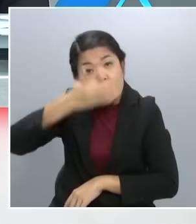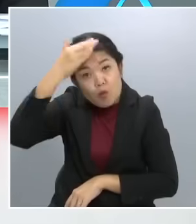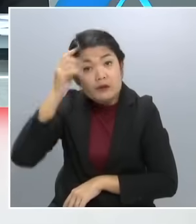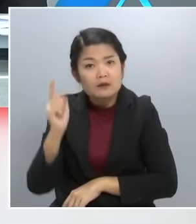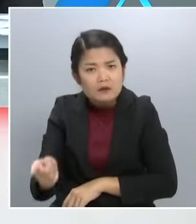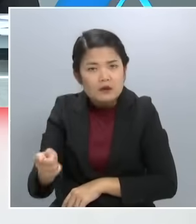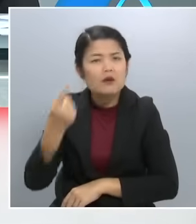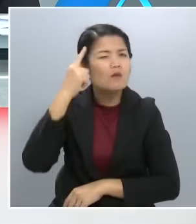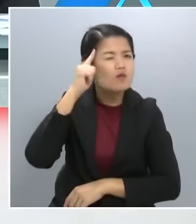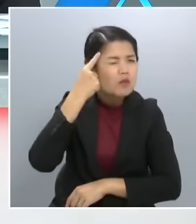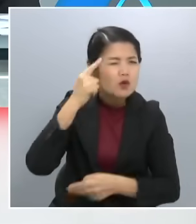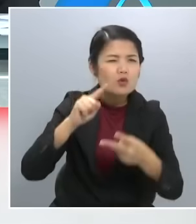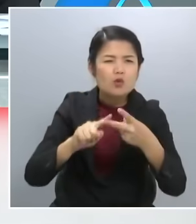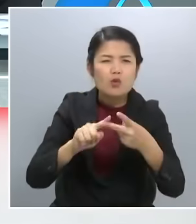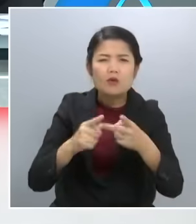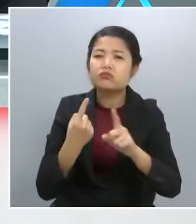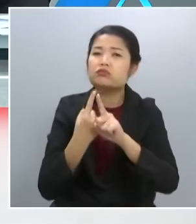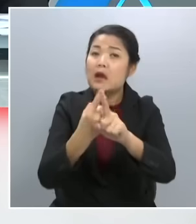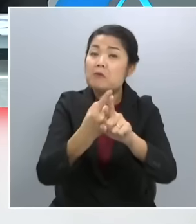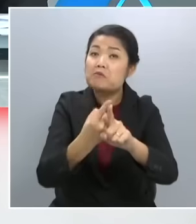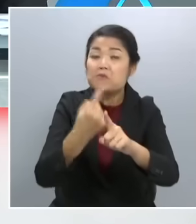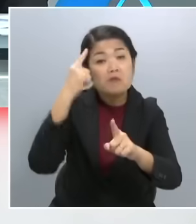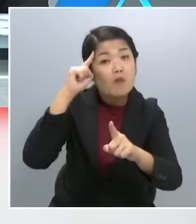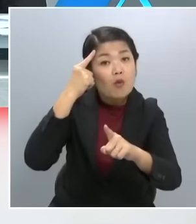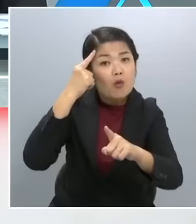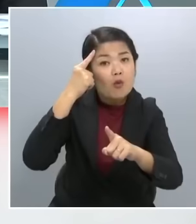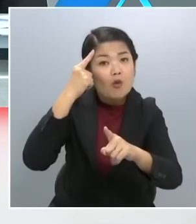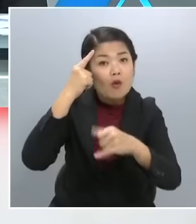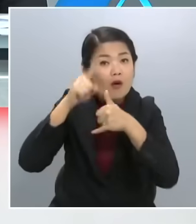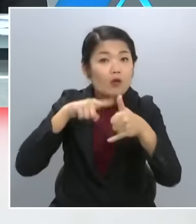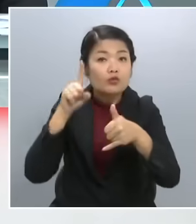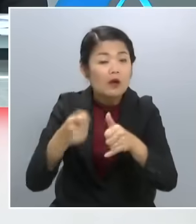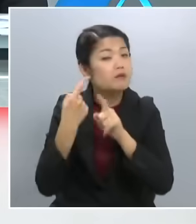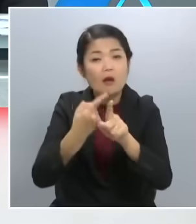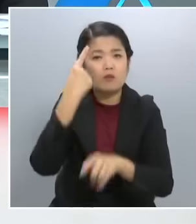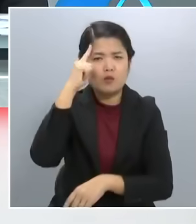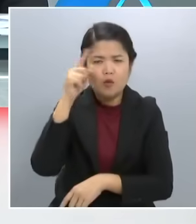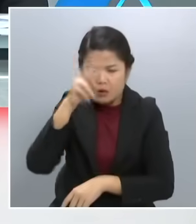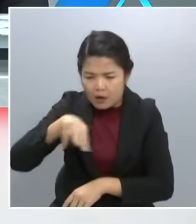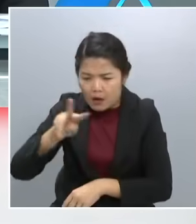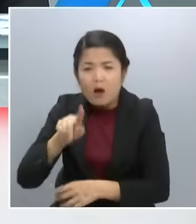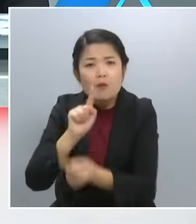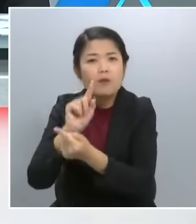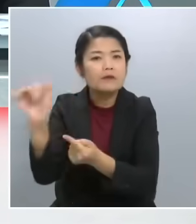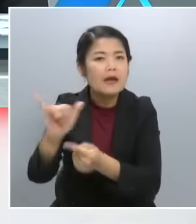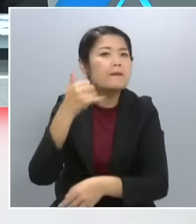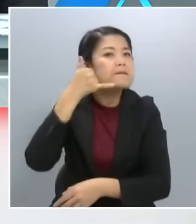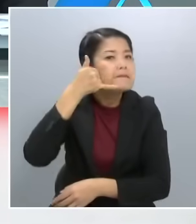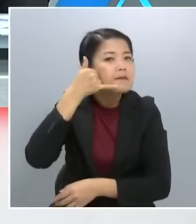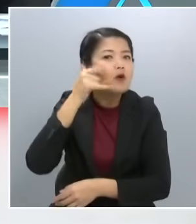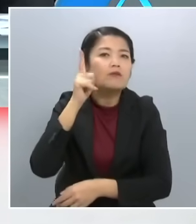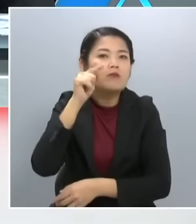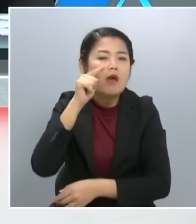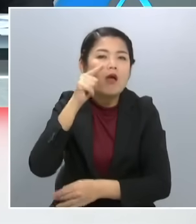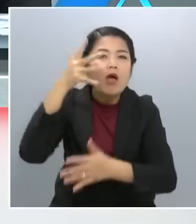เห็นบอกว่าจะตามแพรวไปหมายความว่าจะฆ่าตัวตายแต่ยังไม่มีใครเจอนะฮะค่ะแม่ก็ติดต่อไม่ได้ปิดเครื่อง